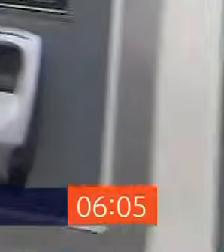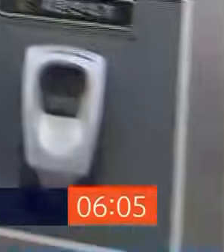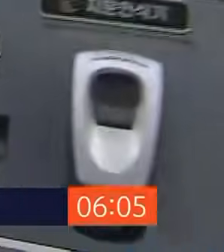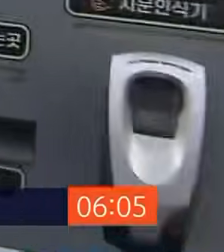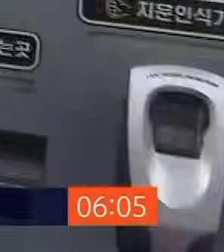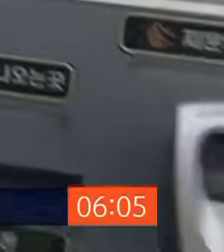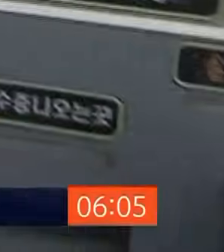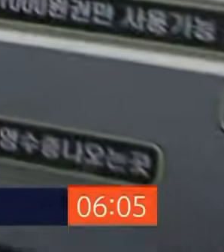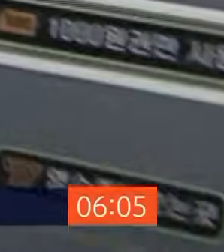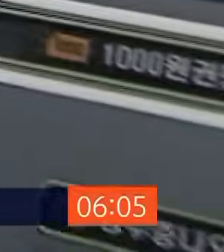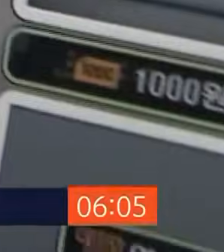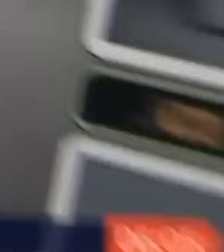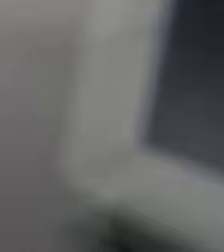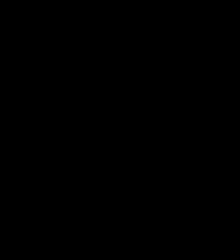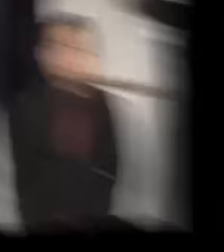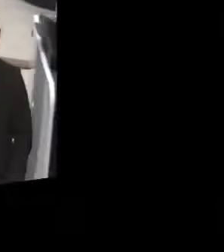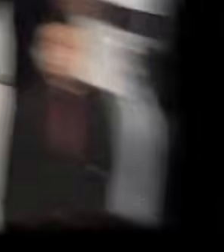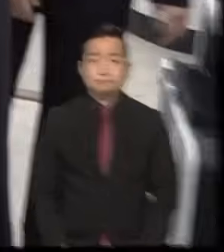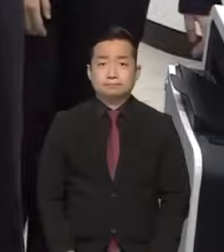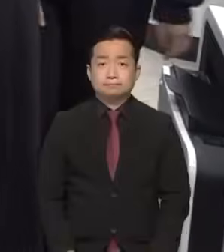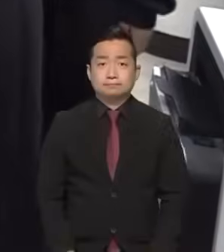SBS 정구희입니다.